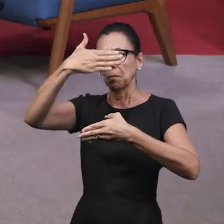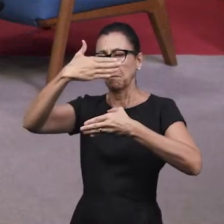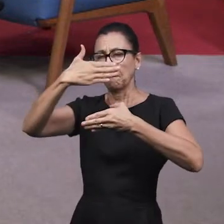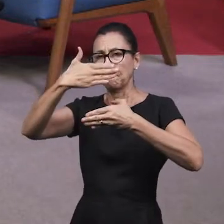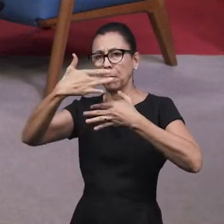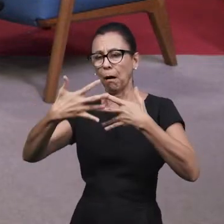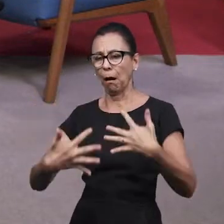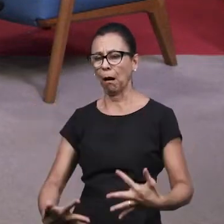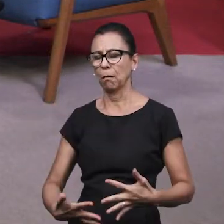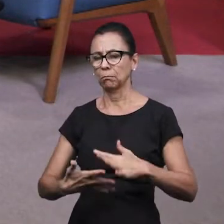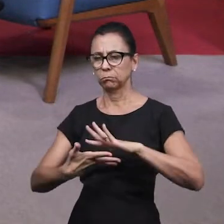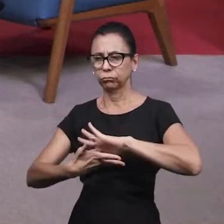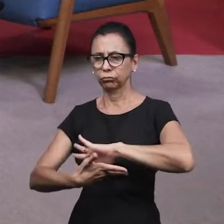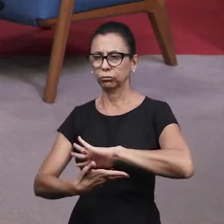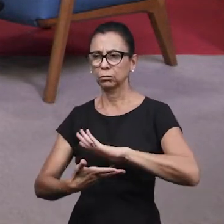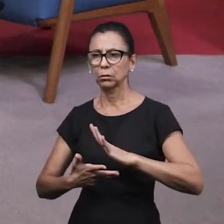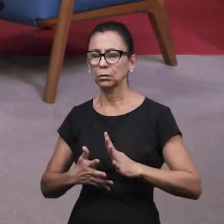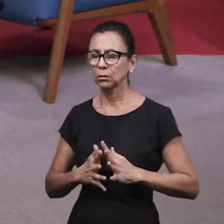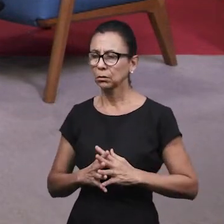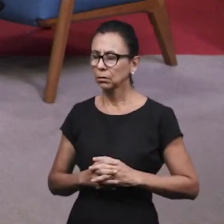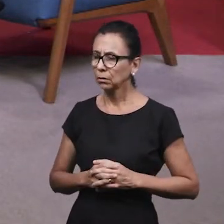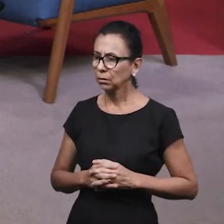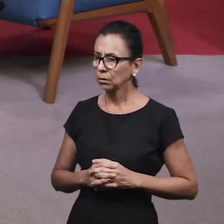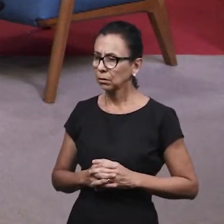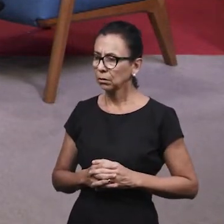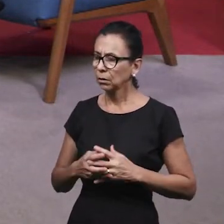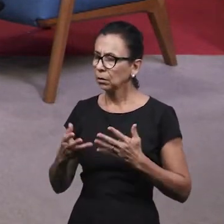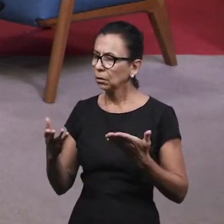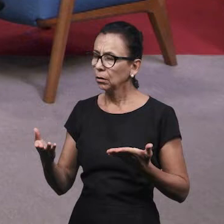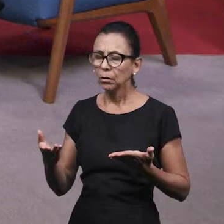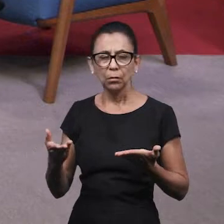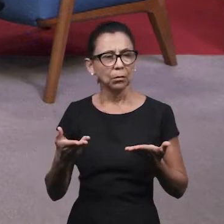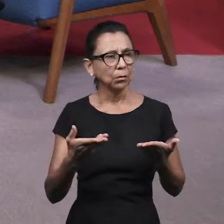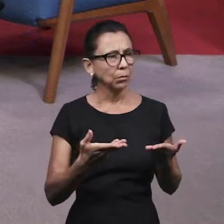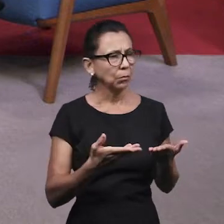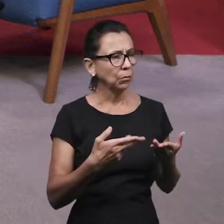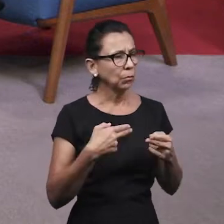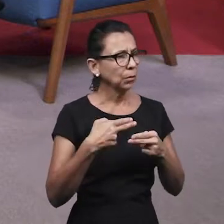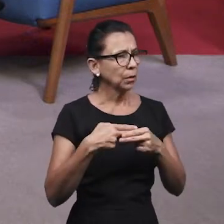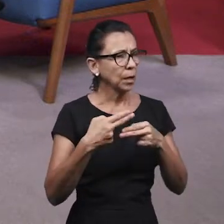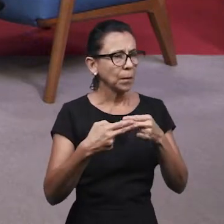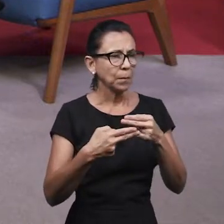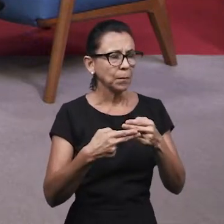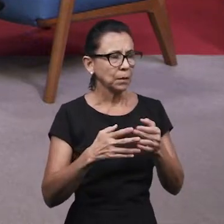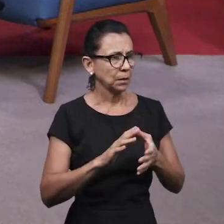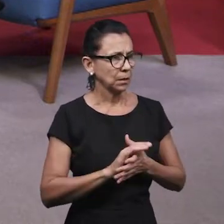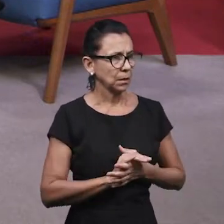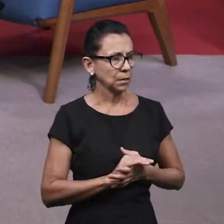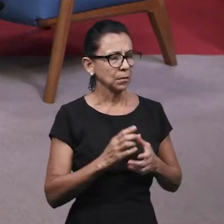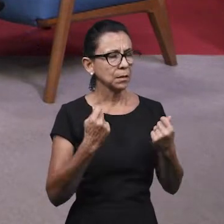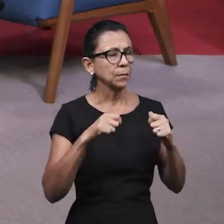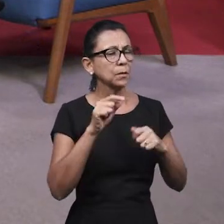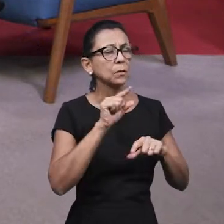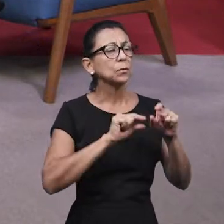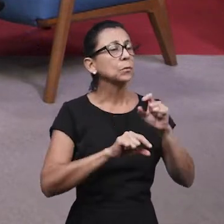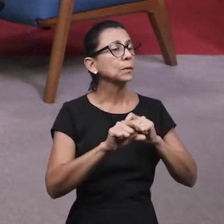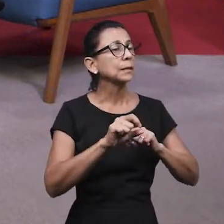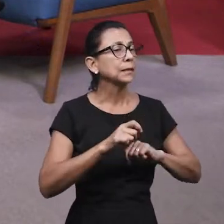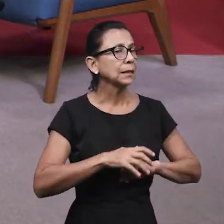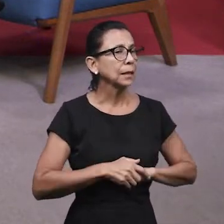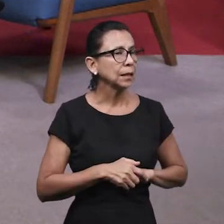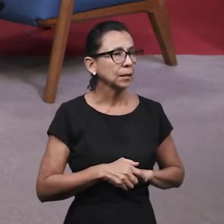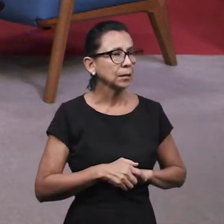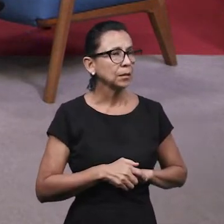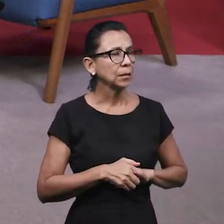là-bas. Va, amène quelques-uns avec toi. Néhémie est parti. Quand il est arrivé à Jérusalem, qu'est-ce qu'il a